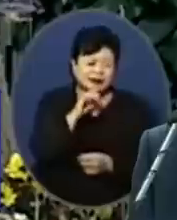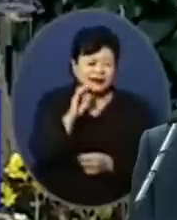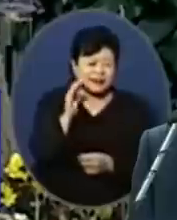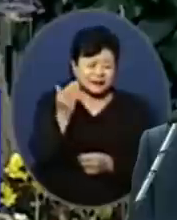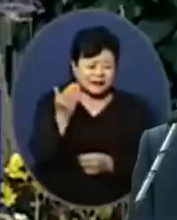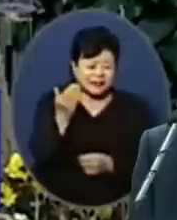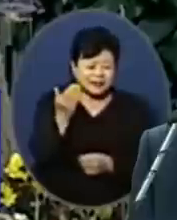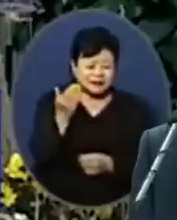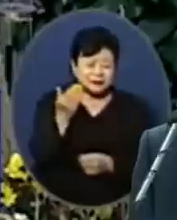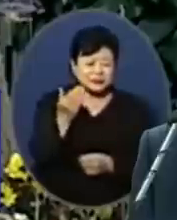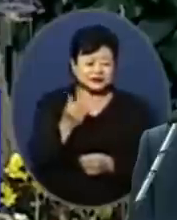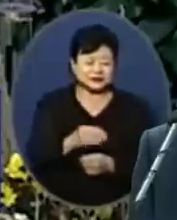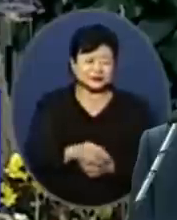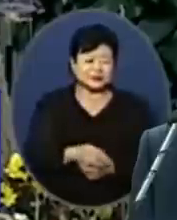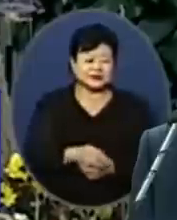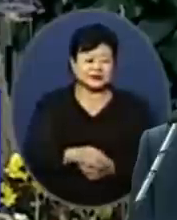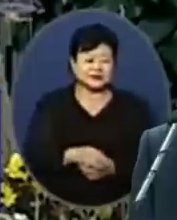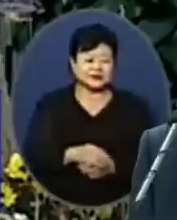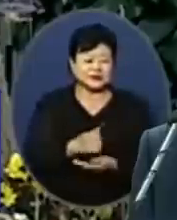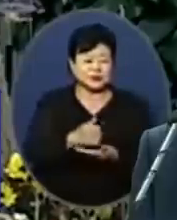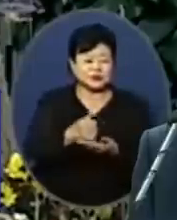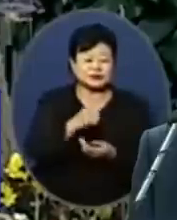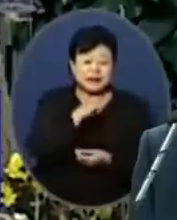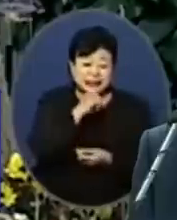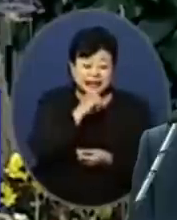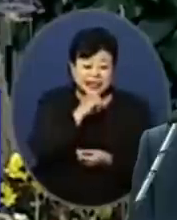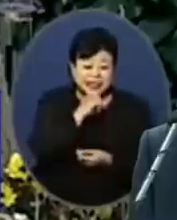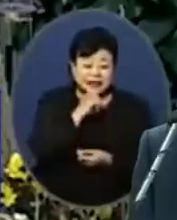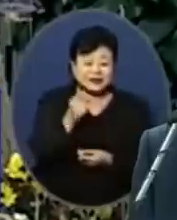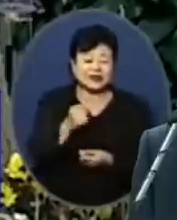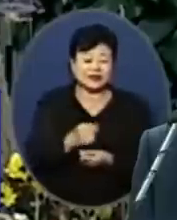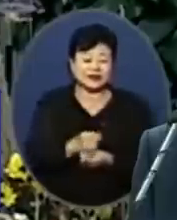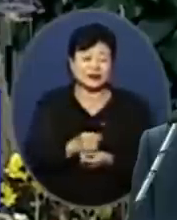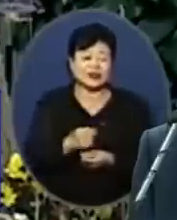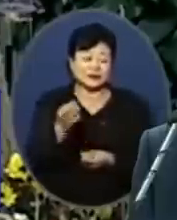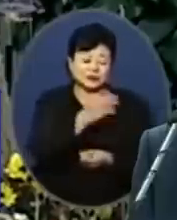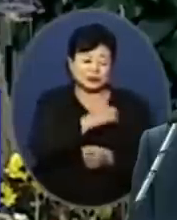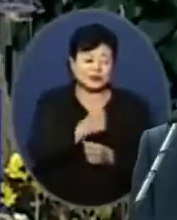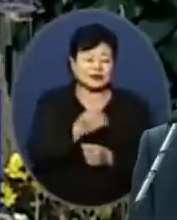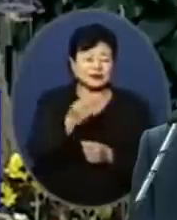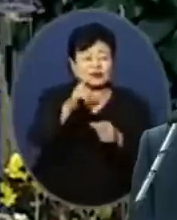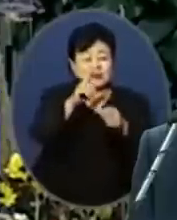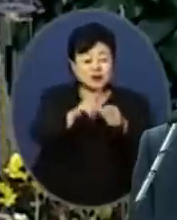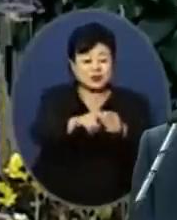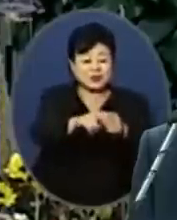위하여 가난하게 되시면 그의 가난함으로 말미암아 너희로 부유케 하리 하십니다.